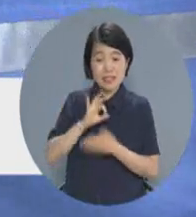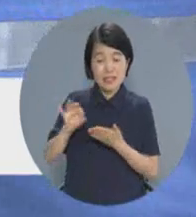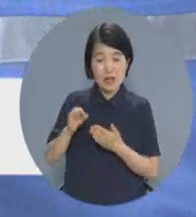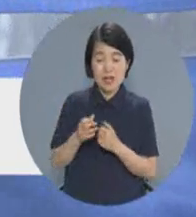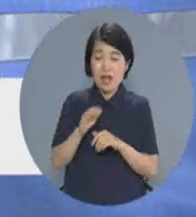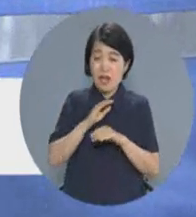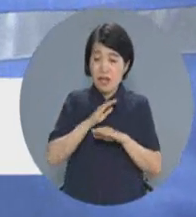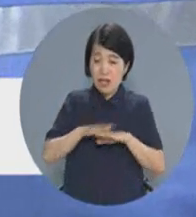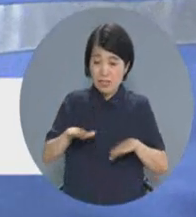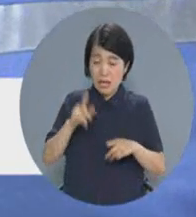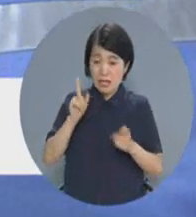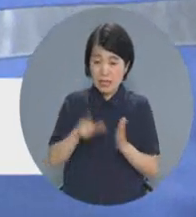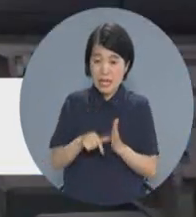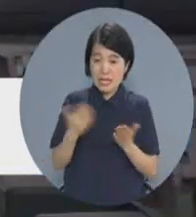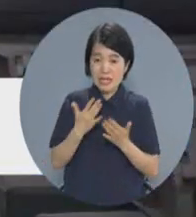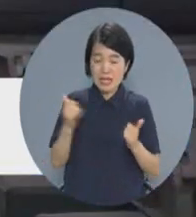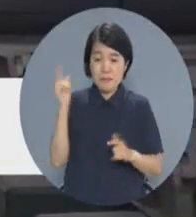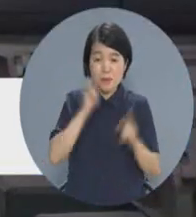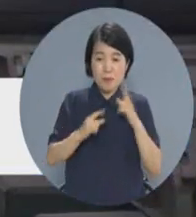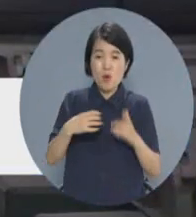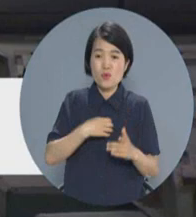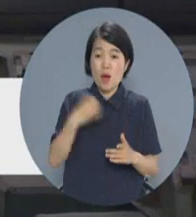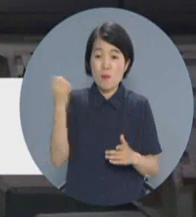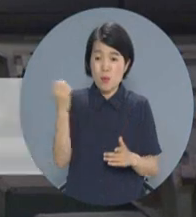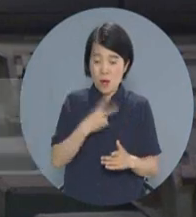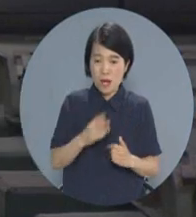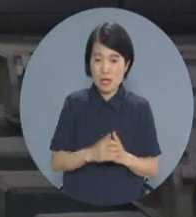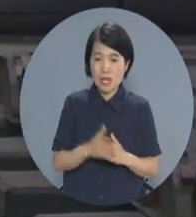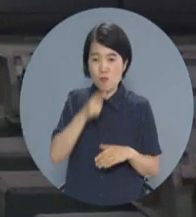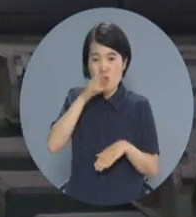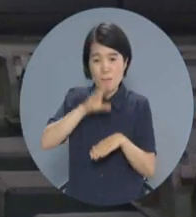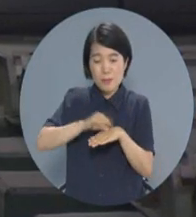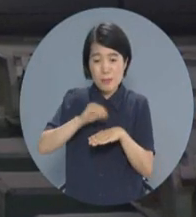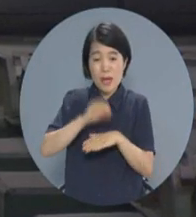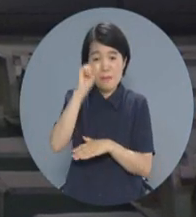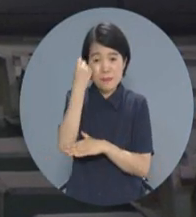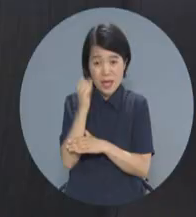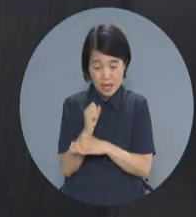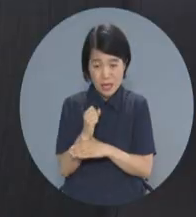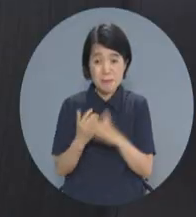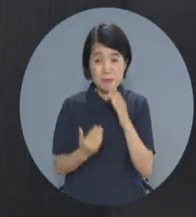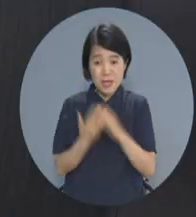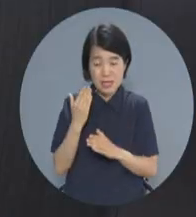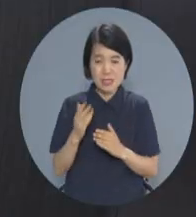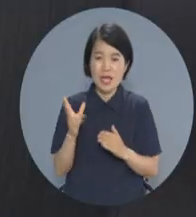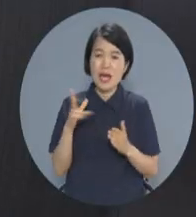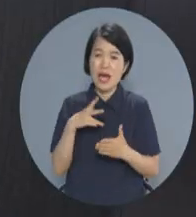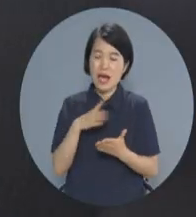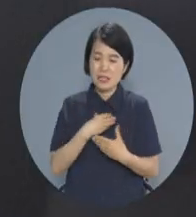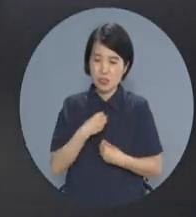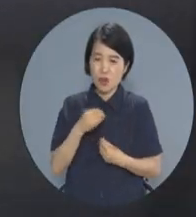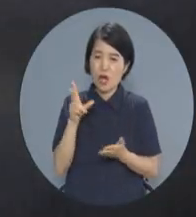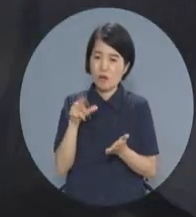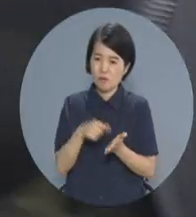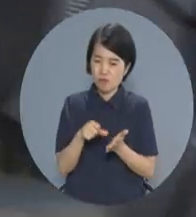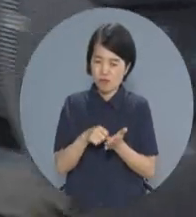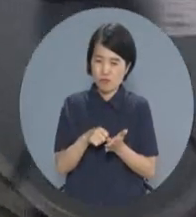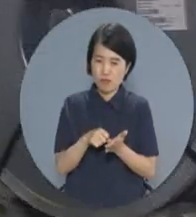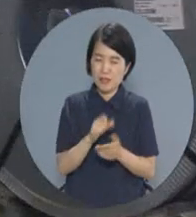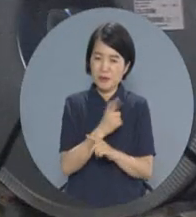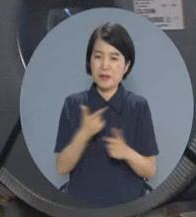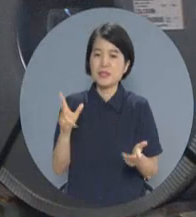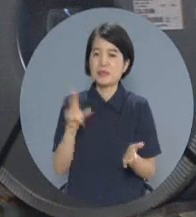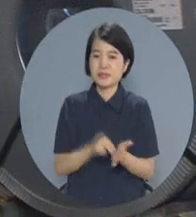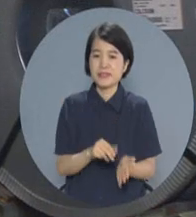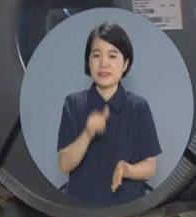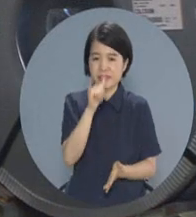작업 과정에서 근로자들의 찰과상 위험과 함께 습기에 노출되면 녹이 발생하는 등 안전과 품질 측면에서 여러